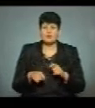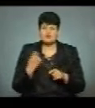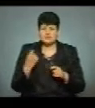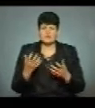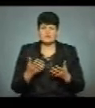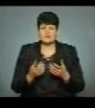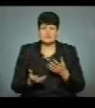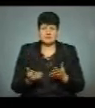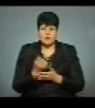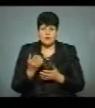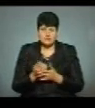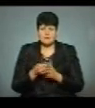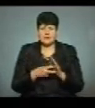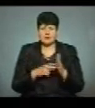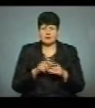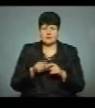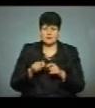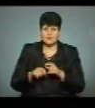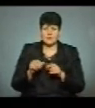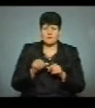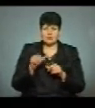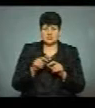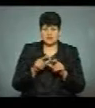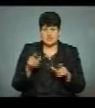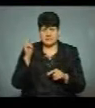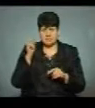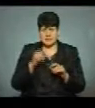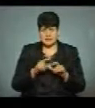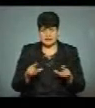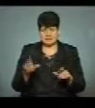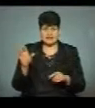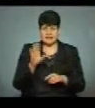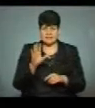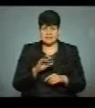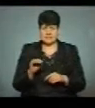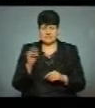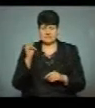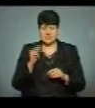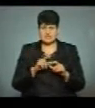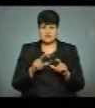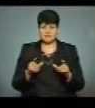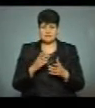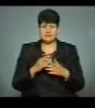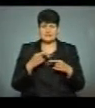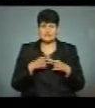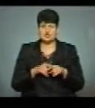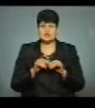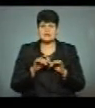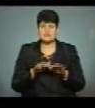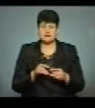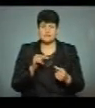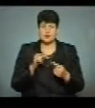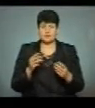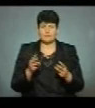виявляють рятувальники під час планових перевірок позашкільних навчальних закладів. Не всі навчальні заклади обладнані технічними засобами